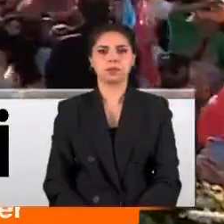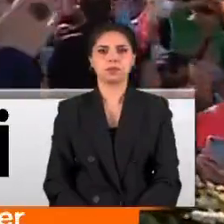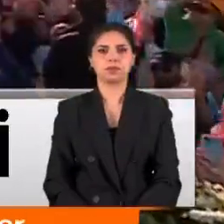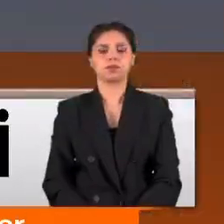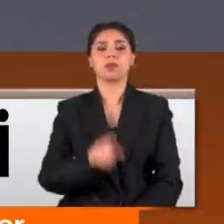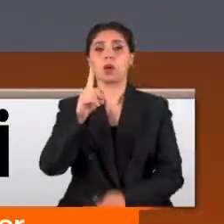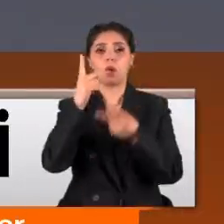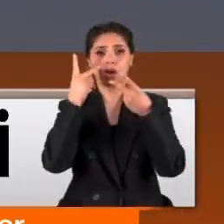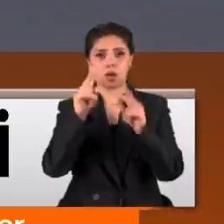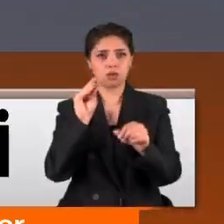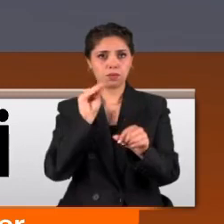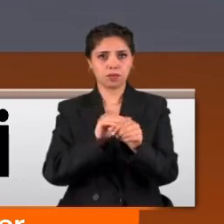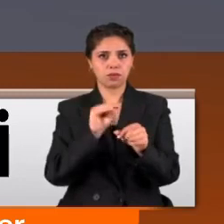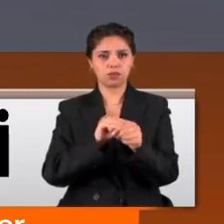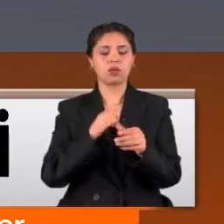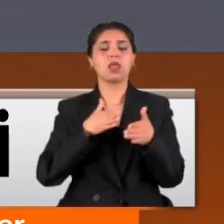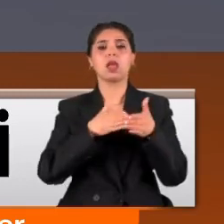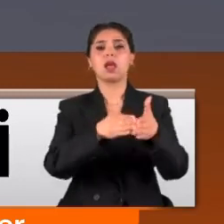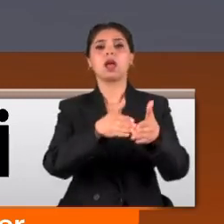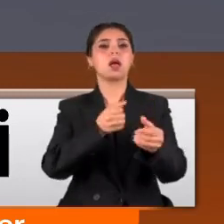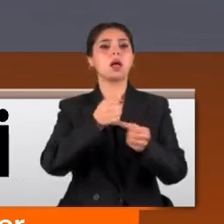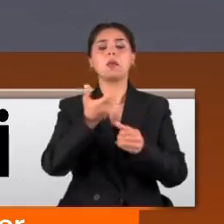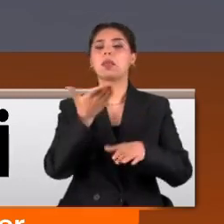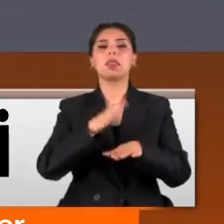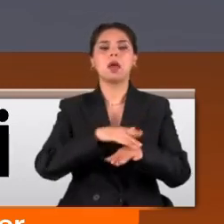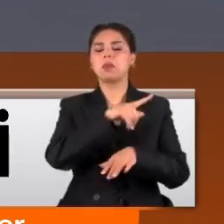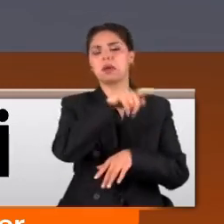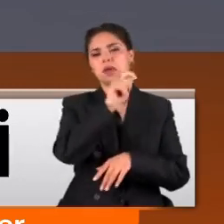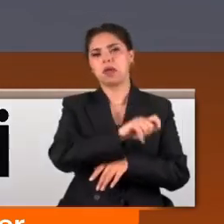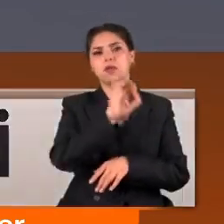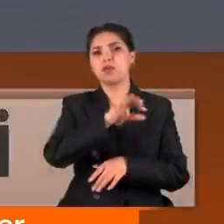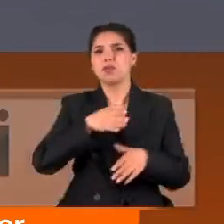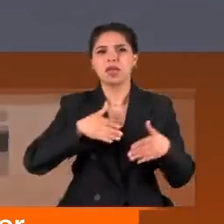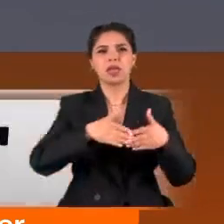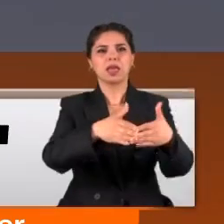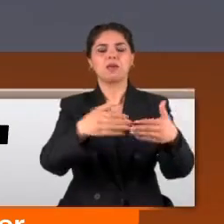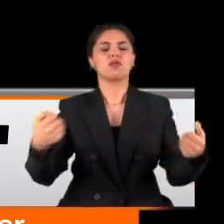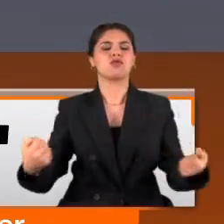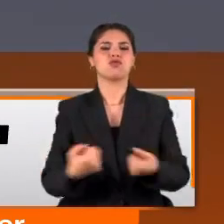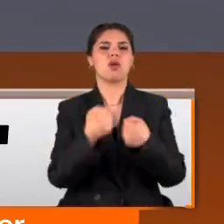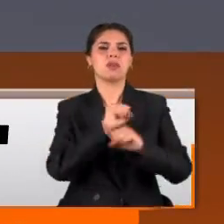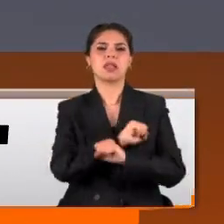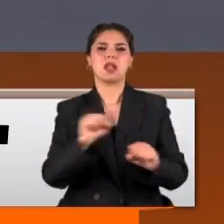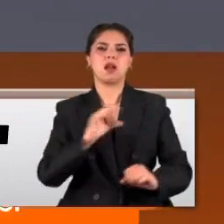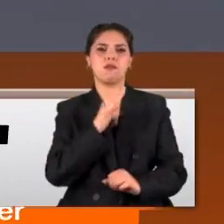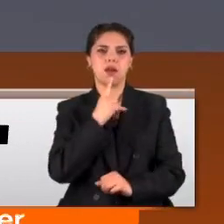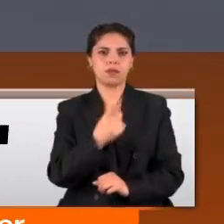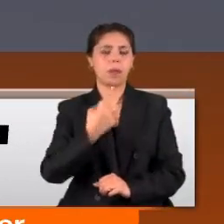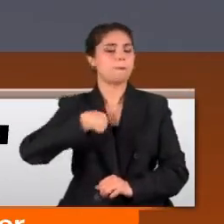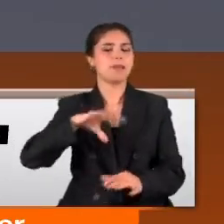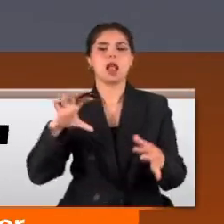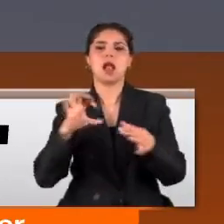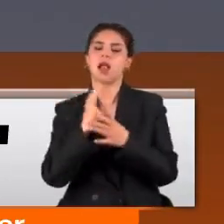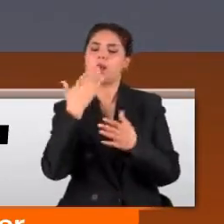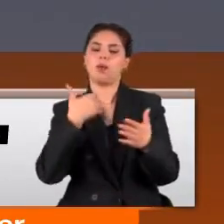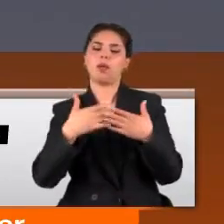O açıklamalar içinde kaptan ne yaptıysa yaptı zaten, gemi şu anda bordasından çok kötü çarptı yorumunda bulundu. Bizi